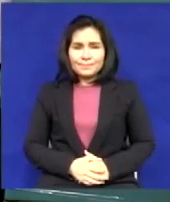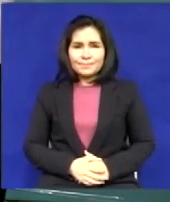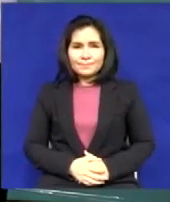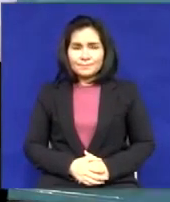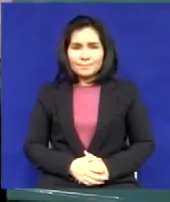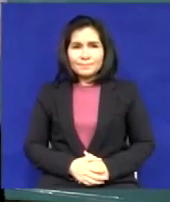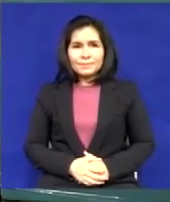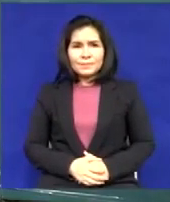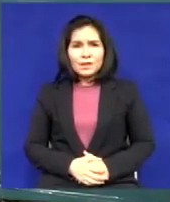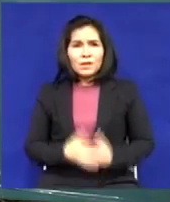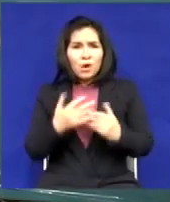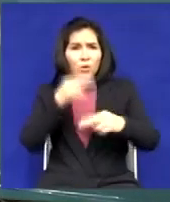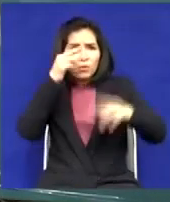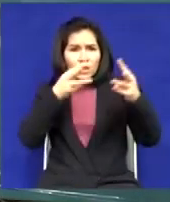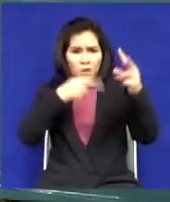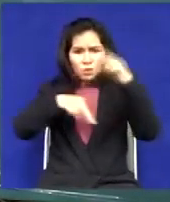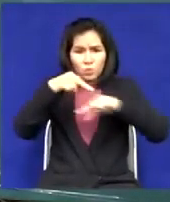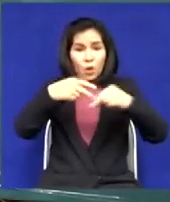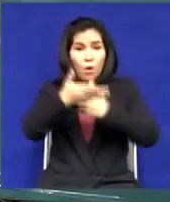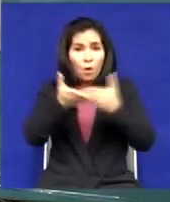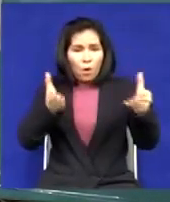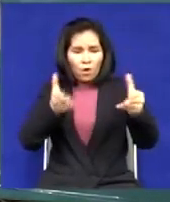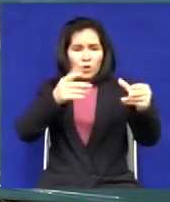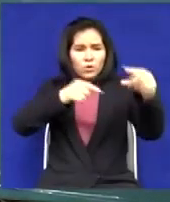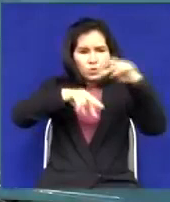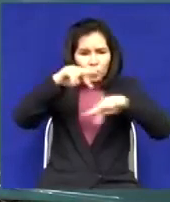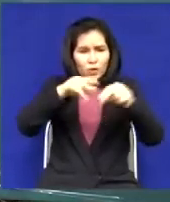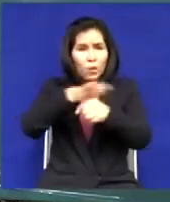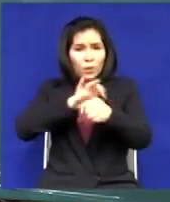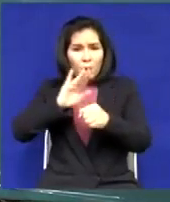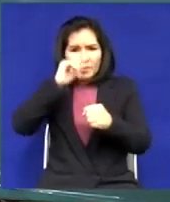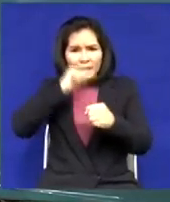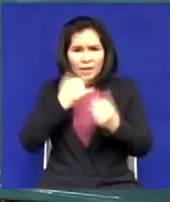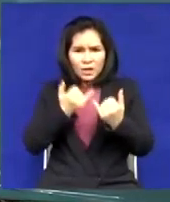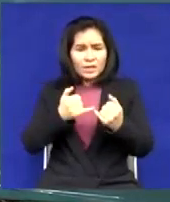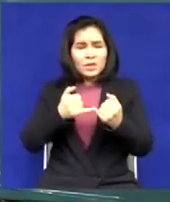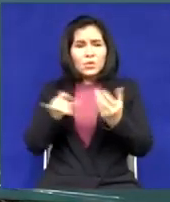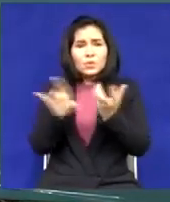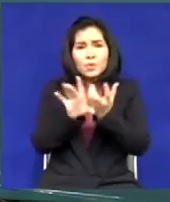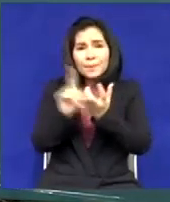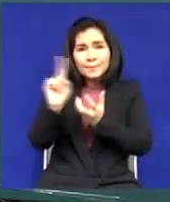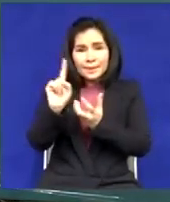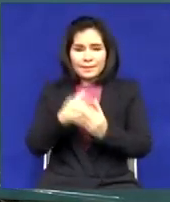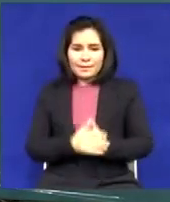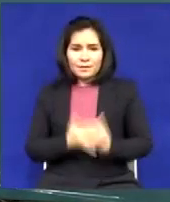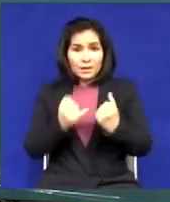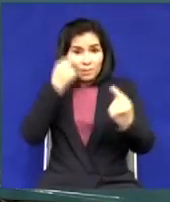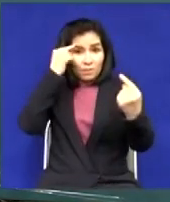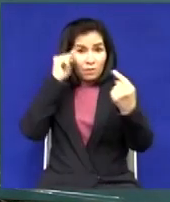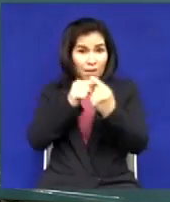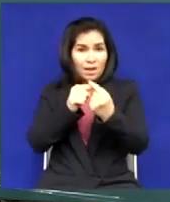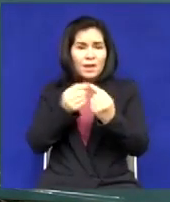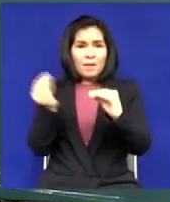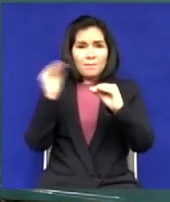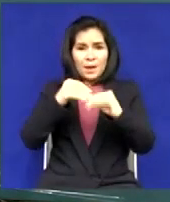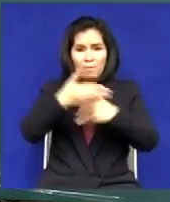ถามว่าแล้วศักยภาพการตรวจทางห้องบริการของประเทศไทยเราเป็นอย่างไรก็คงนำเรียนว่าเป้าหมายเราตอนนี้เพิ่มเป็น110